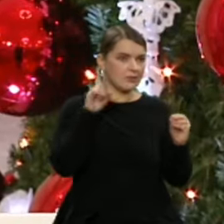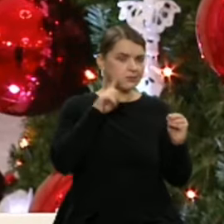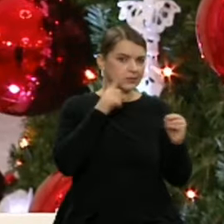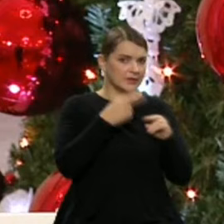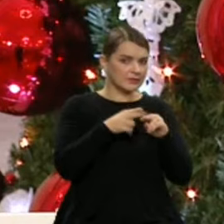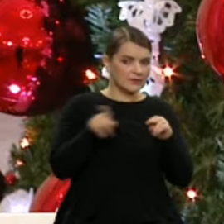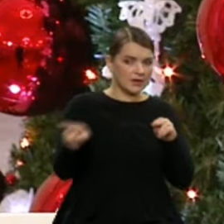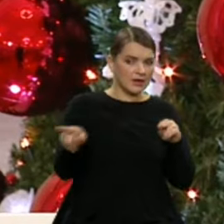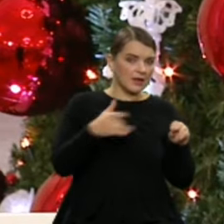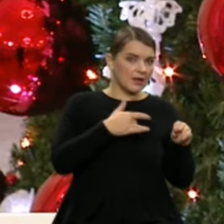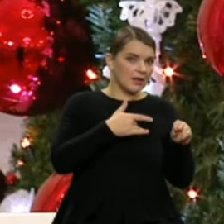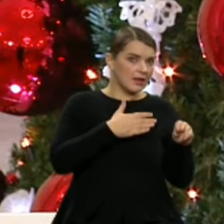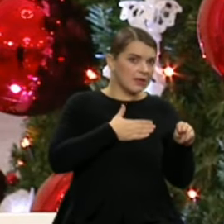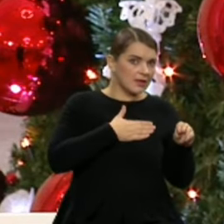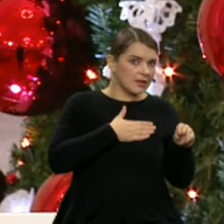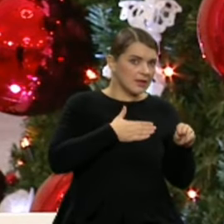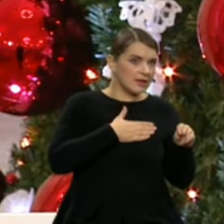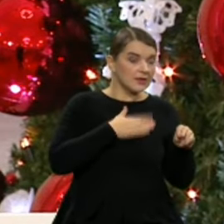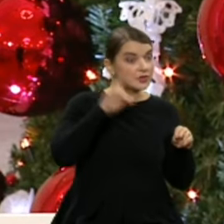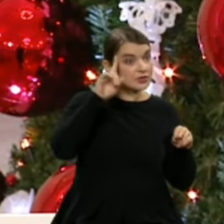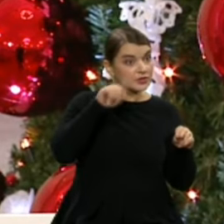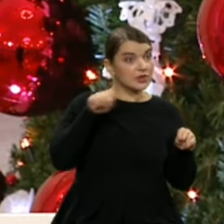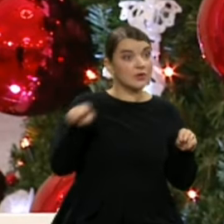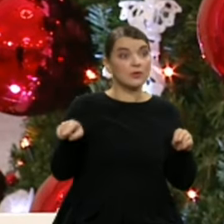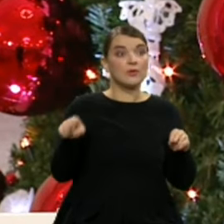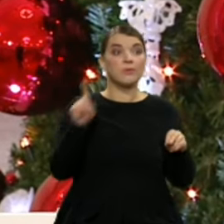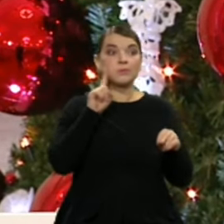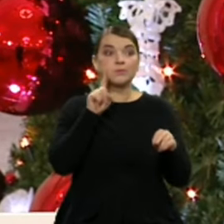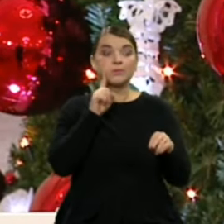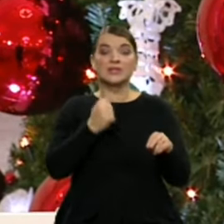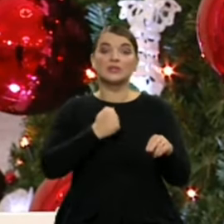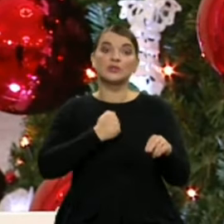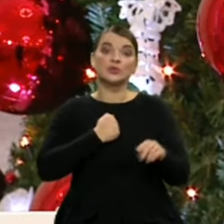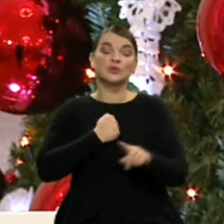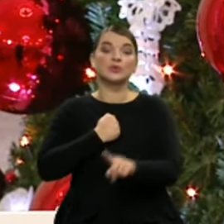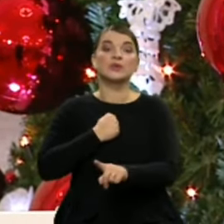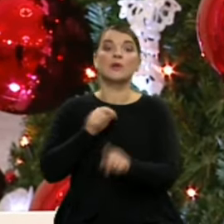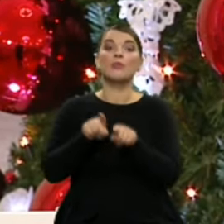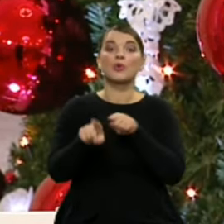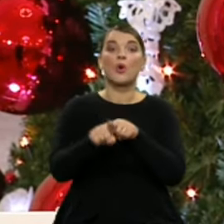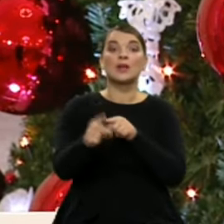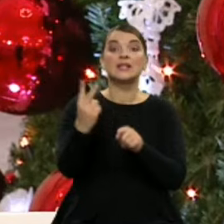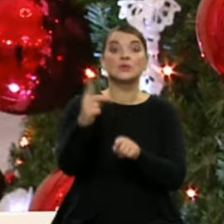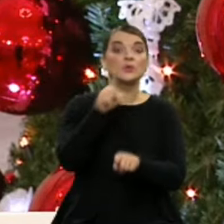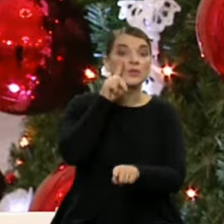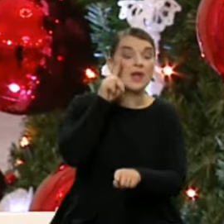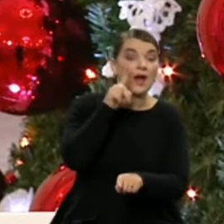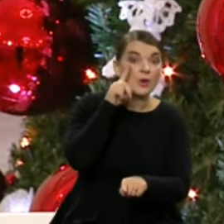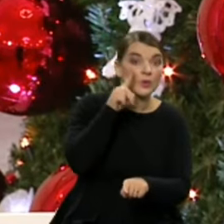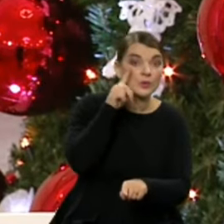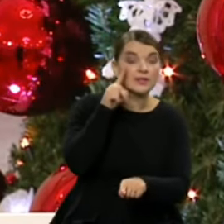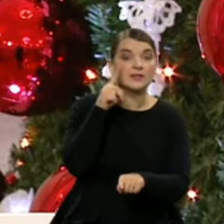Ir sužinom, kad tas berniukas turi dar 2 jaunesnius broliukus ir sesytę.